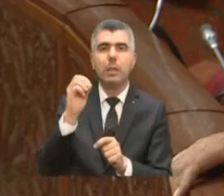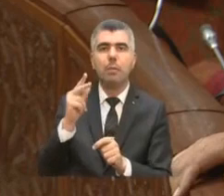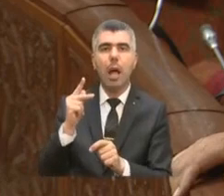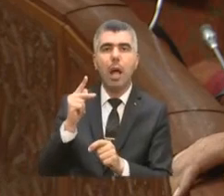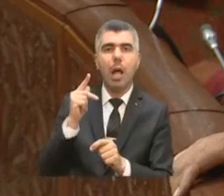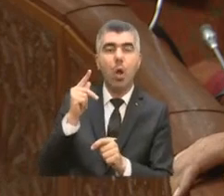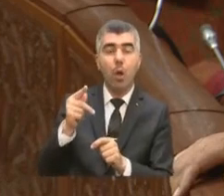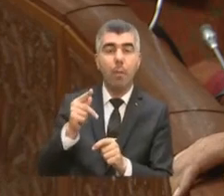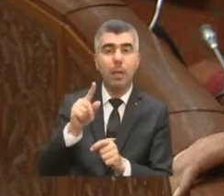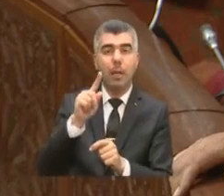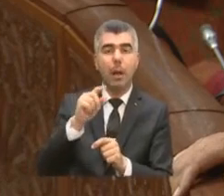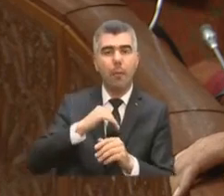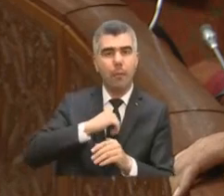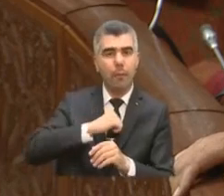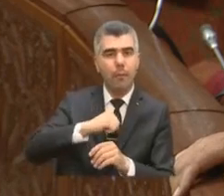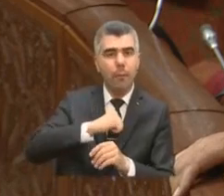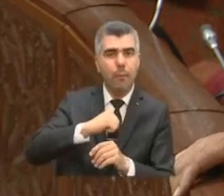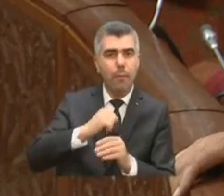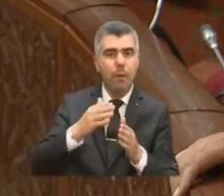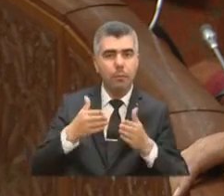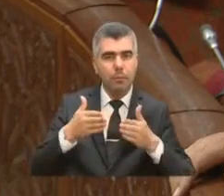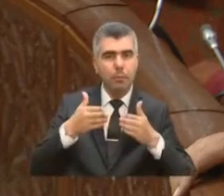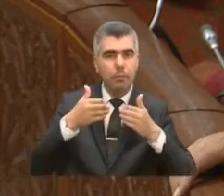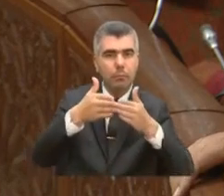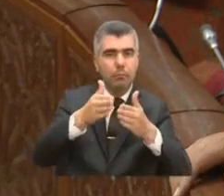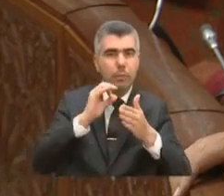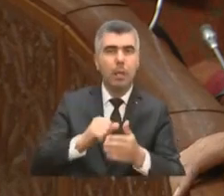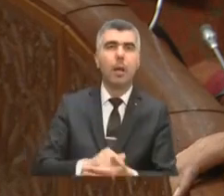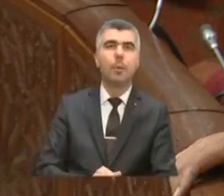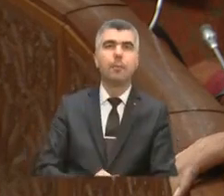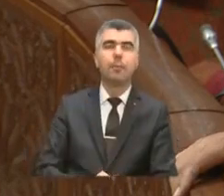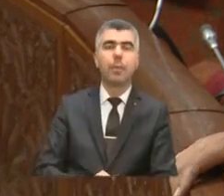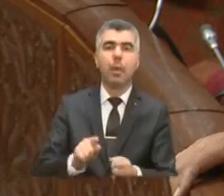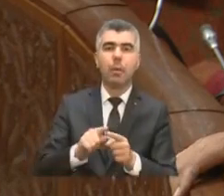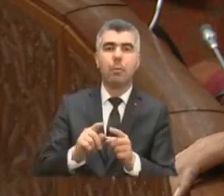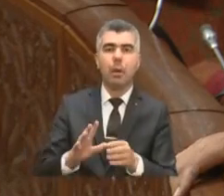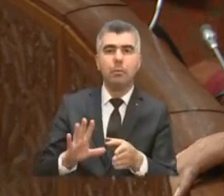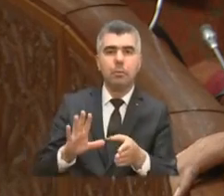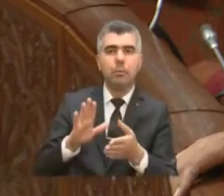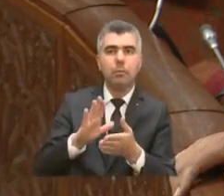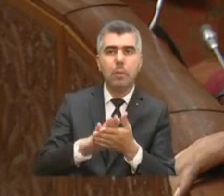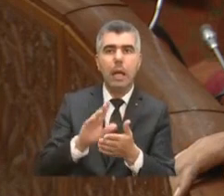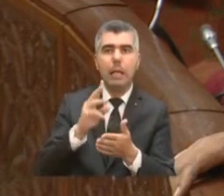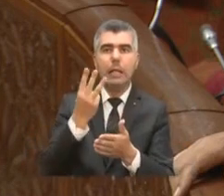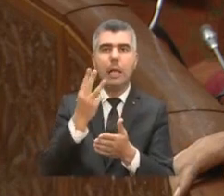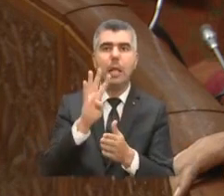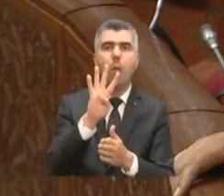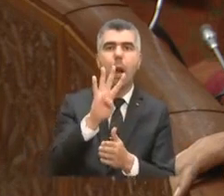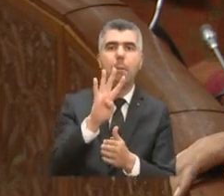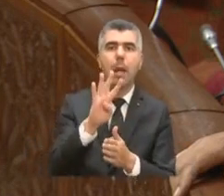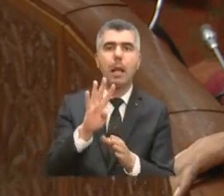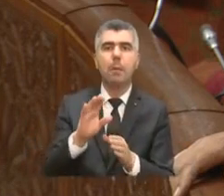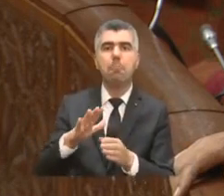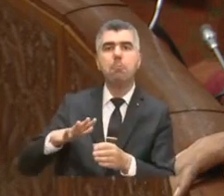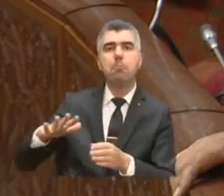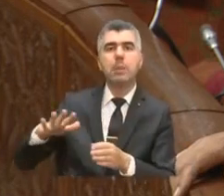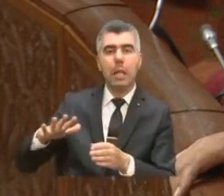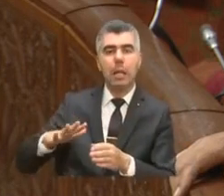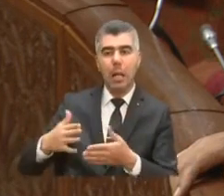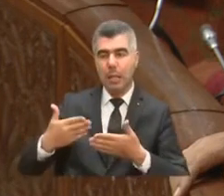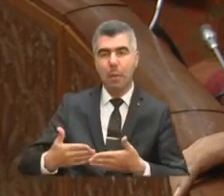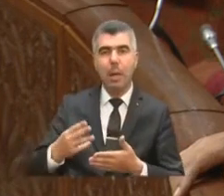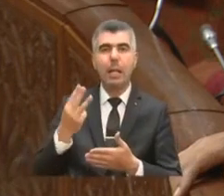السريعه 3800 كيلومتر من الخطوط السككيه الكلاسيكيه باش يربط 43 مدينه مغربيه ببعضها عوض 23